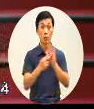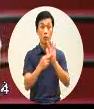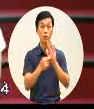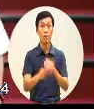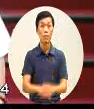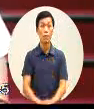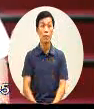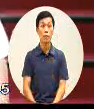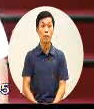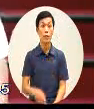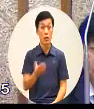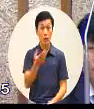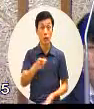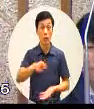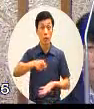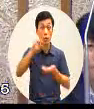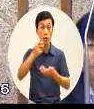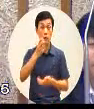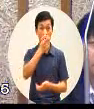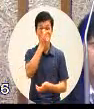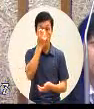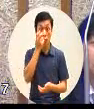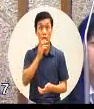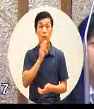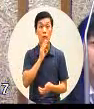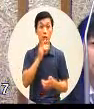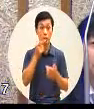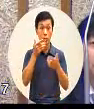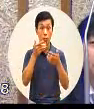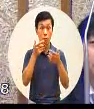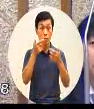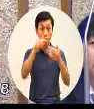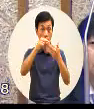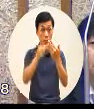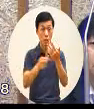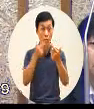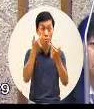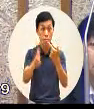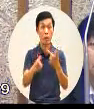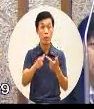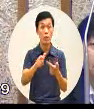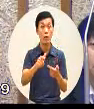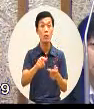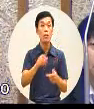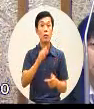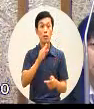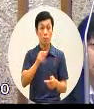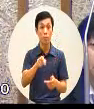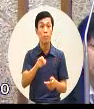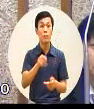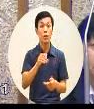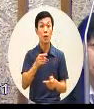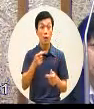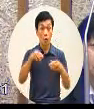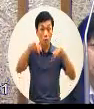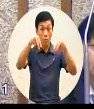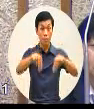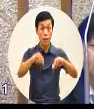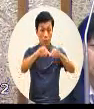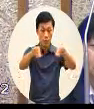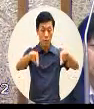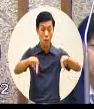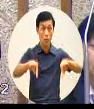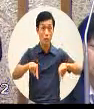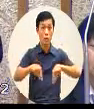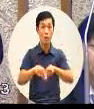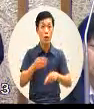说他要说明 一下。好，那个头头在讲的，那个检查就是不符合规范的部分哈、嗯。其实按照我们的契约上哈，不管